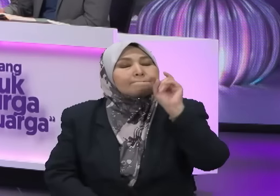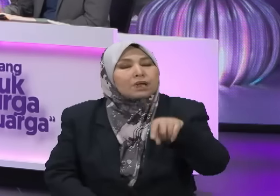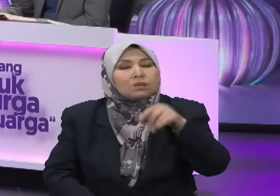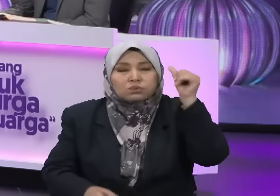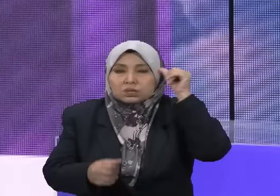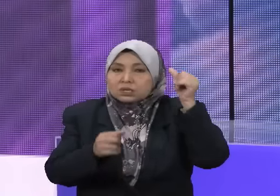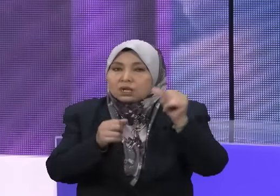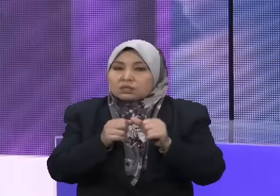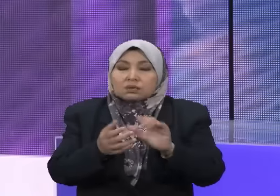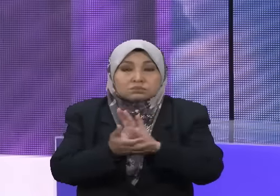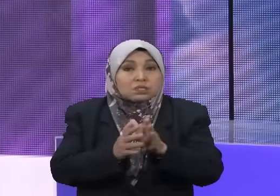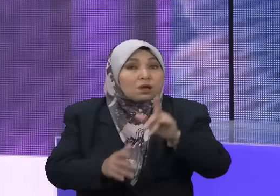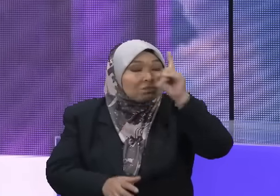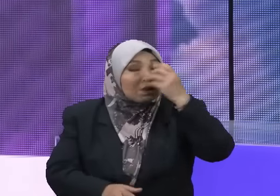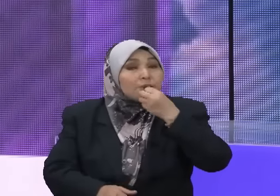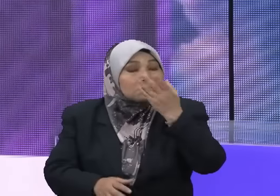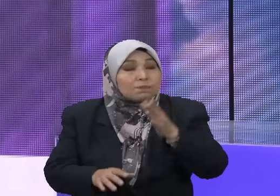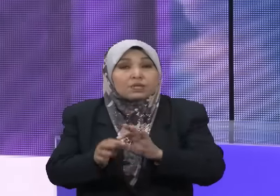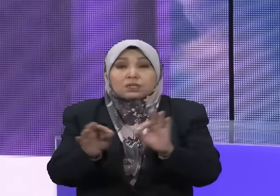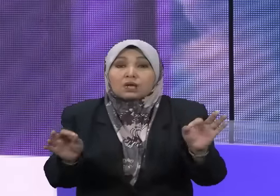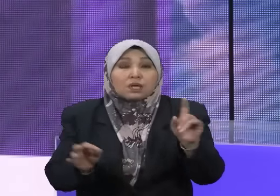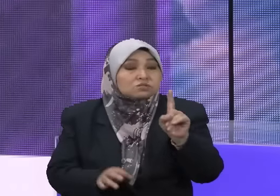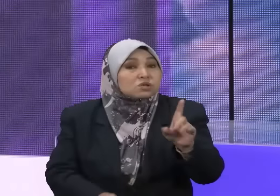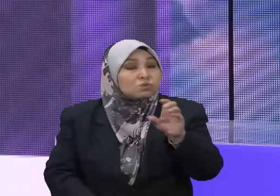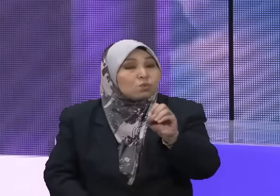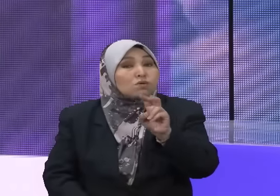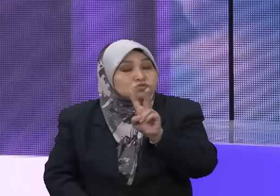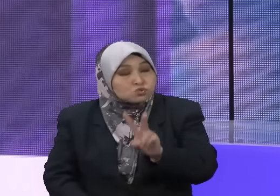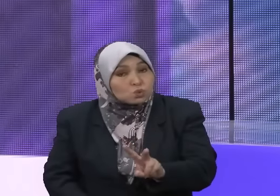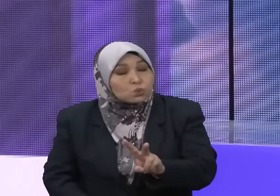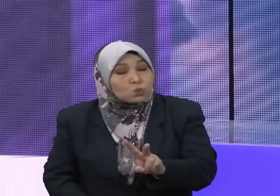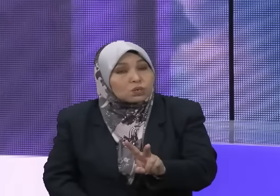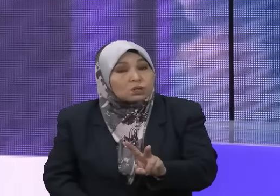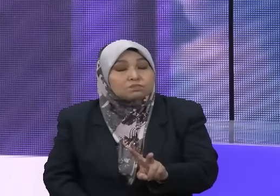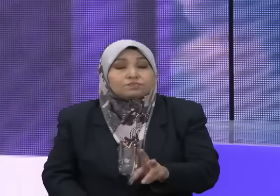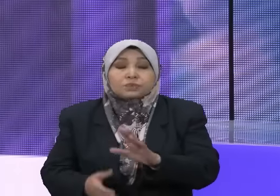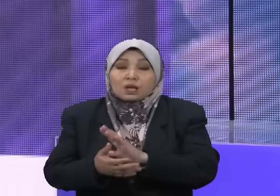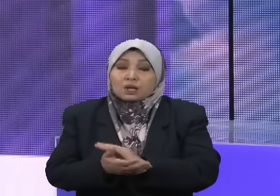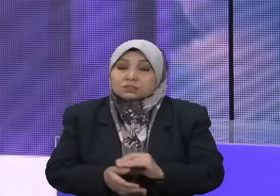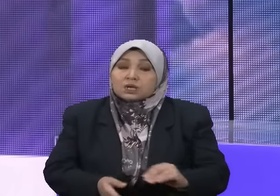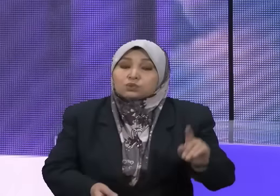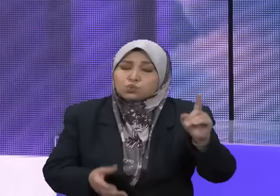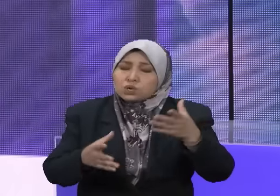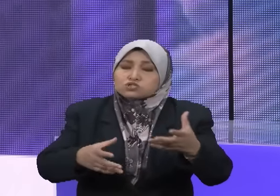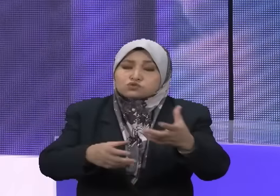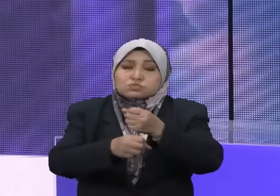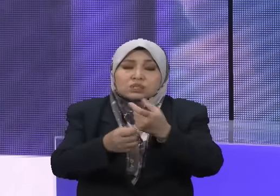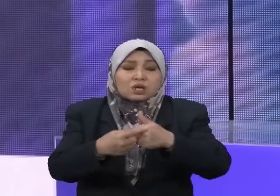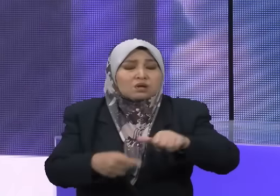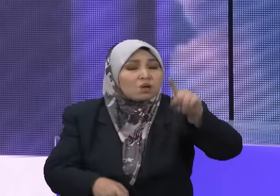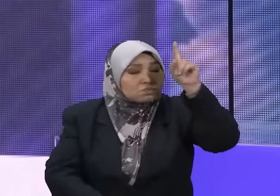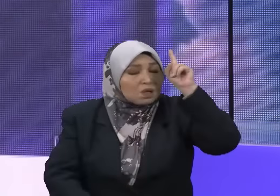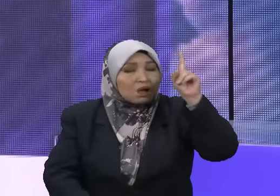diingatkan. Maka Allah nyatakan pada ayat 102, wama wajadna liaktharihim, satu kesimpulan daripada Allah, kami dapati